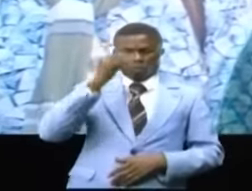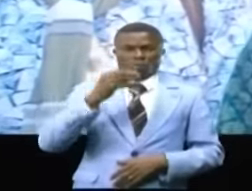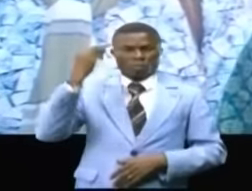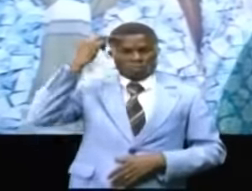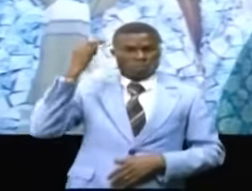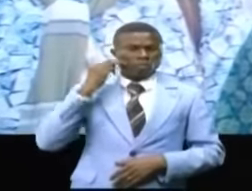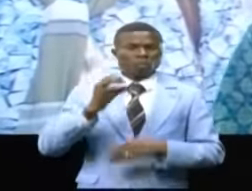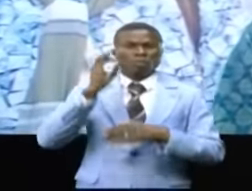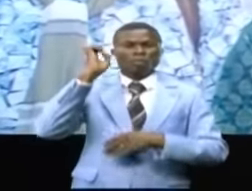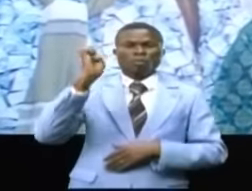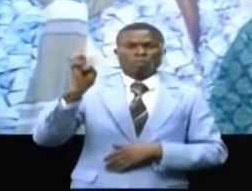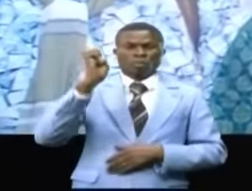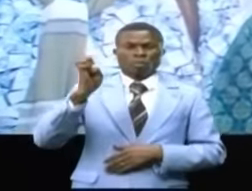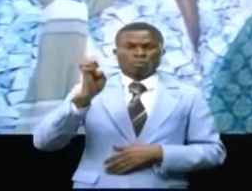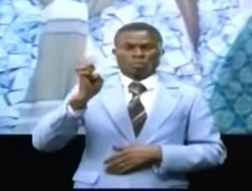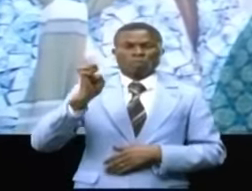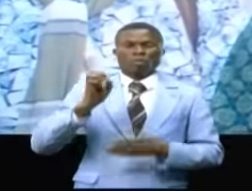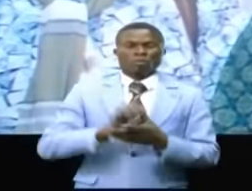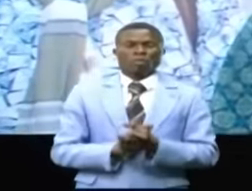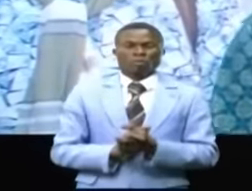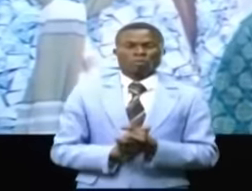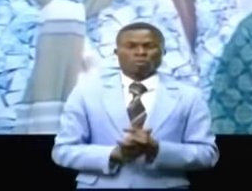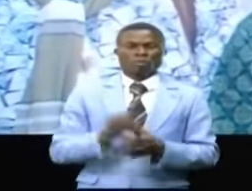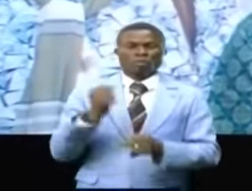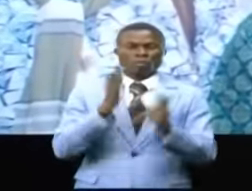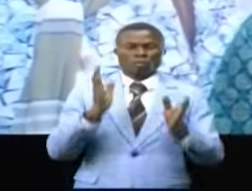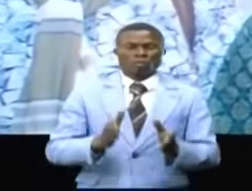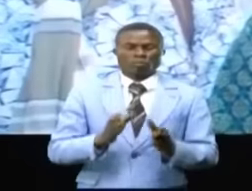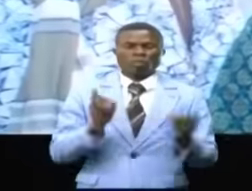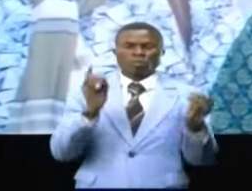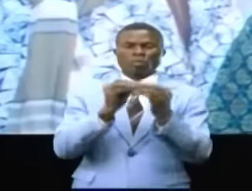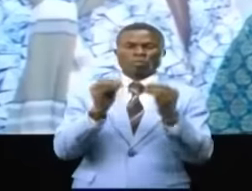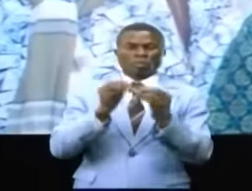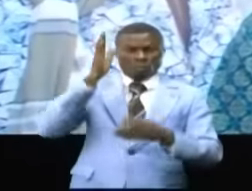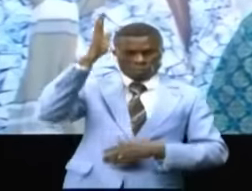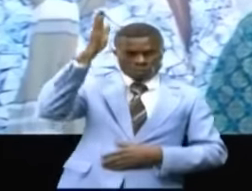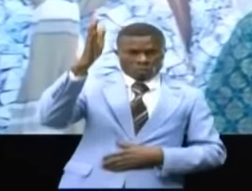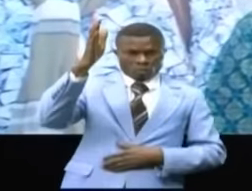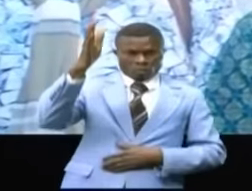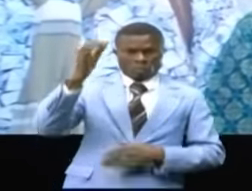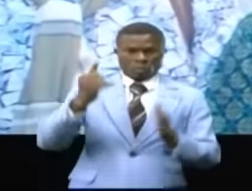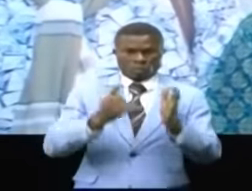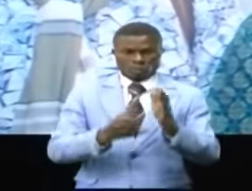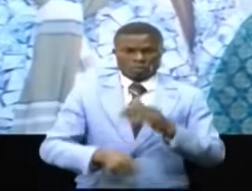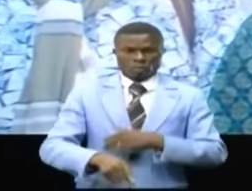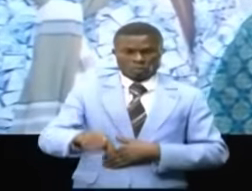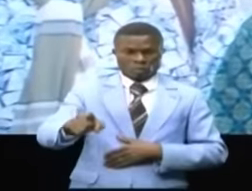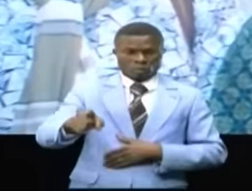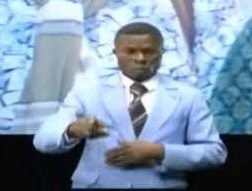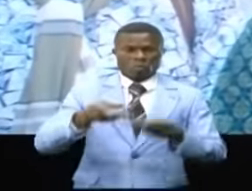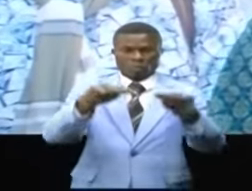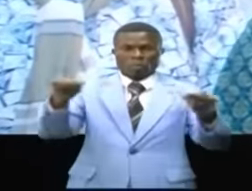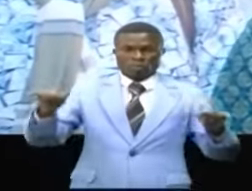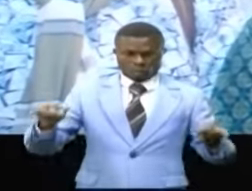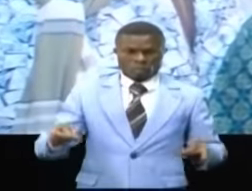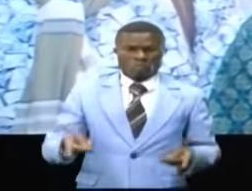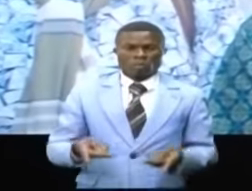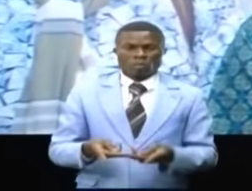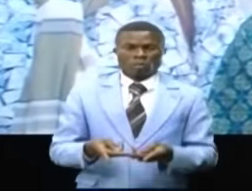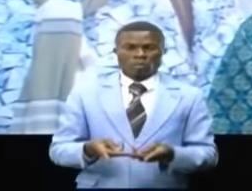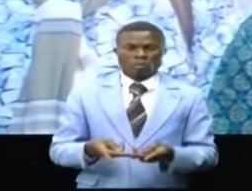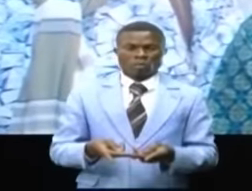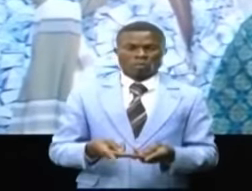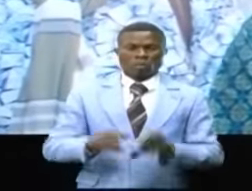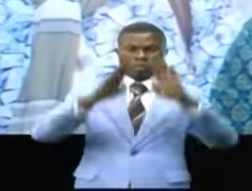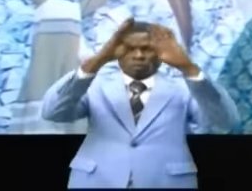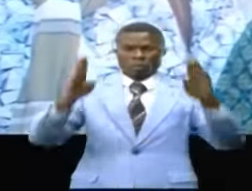l'Évangile, aux enfants de Dieu, un grand rendez-vous est prévu ce samedi à l'esplanade du